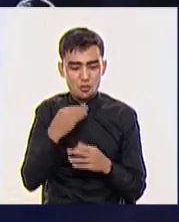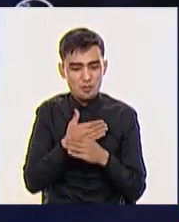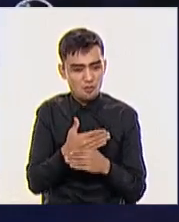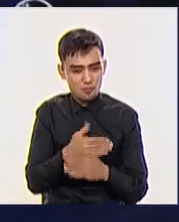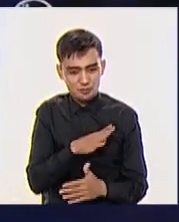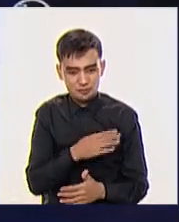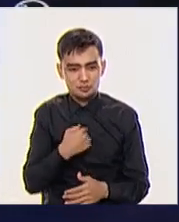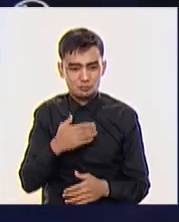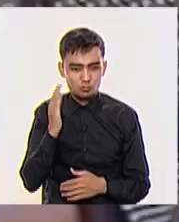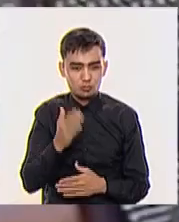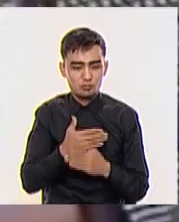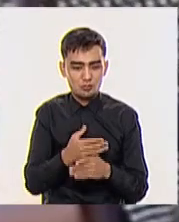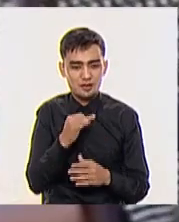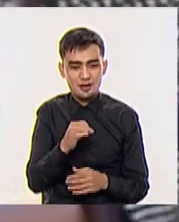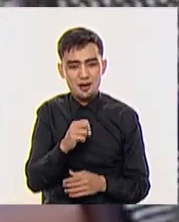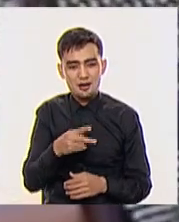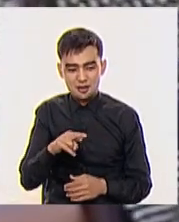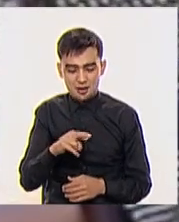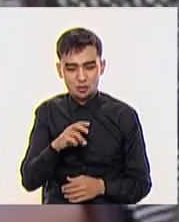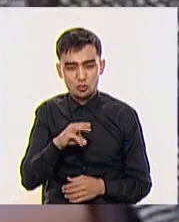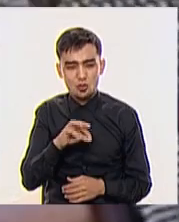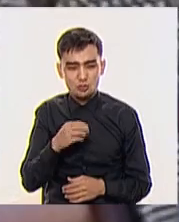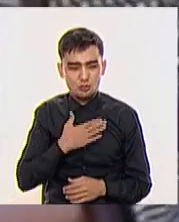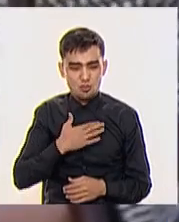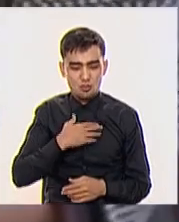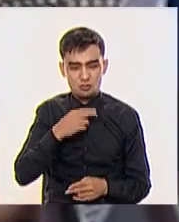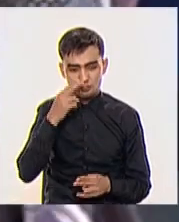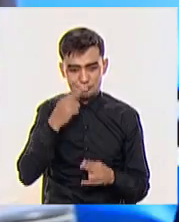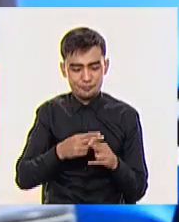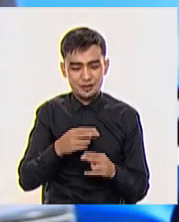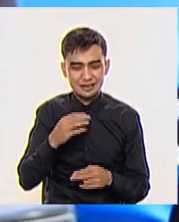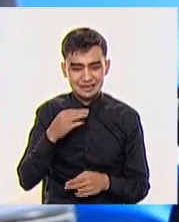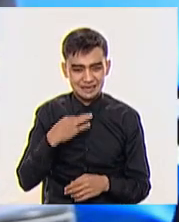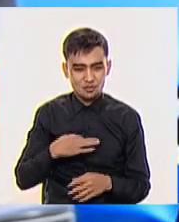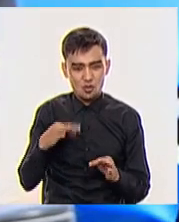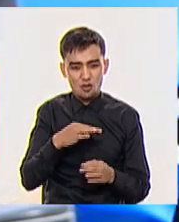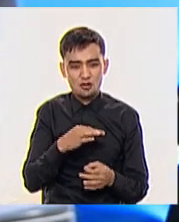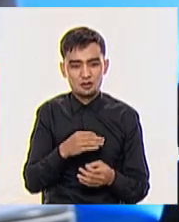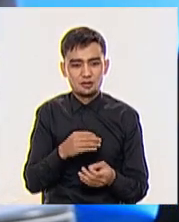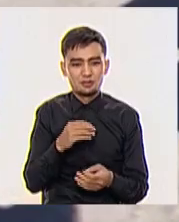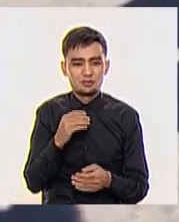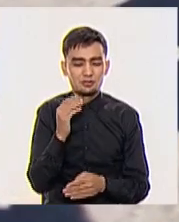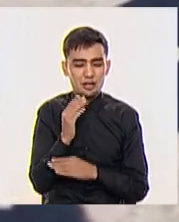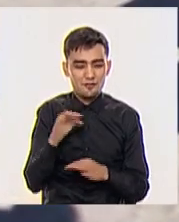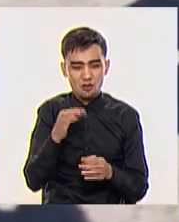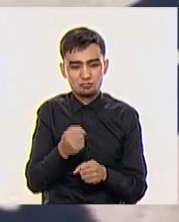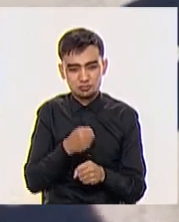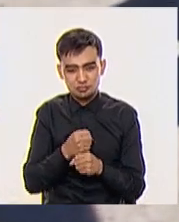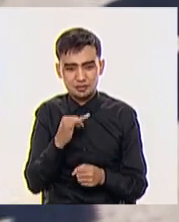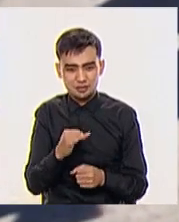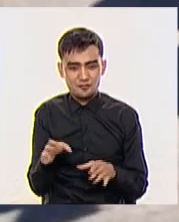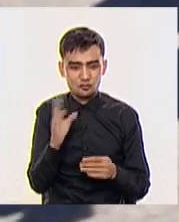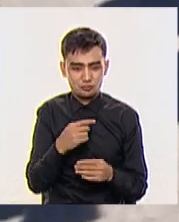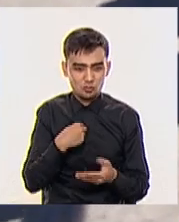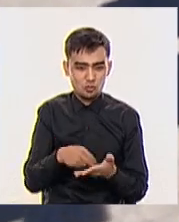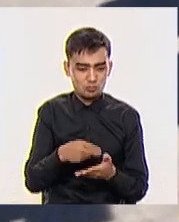bildirip kömektesedi eken. Aliya Tölebayeva balam agaş şeberi. Eñbek etuü üşün kural saymandan bölek kajetti agaştarın da alıp